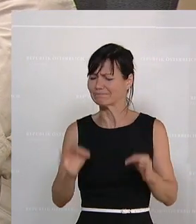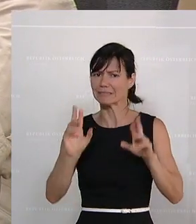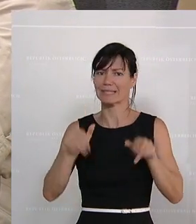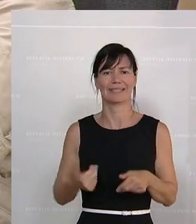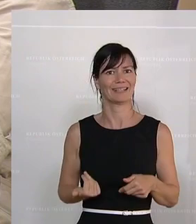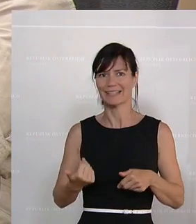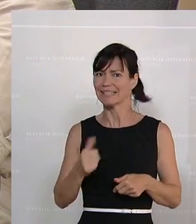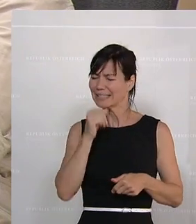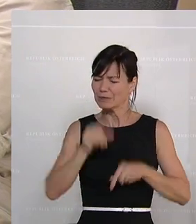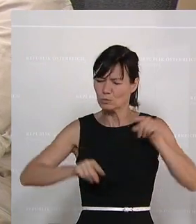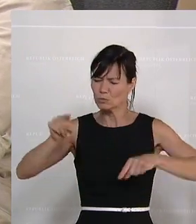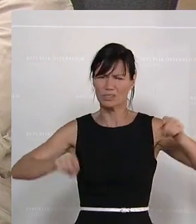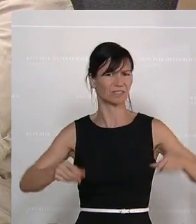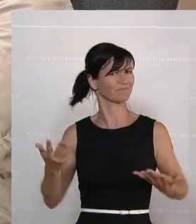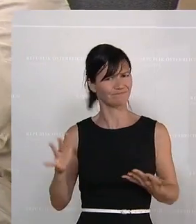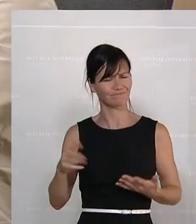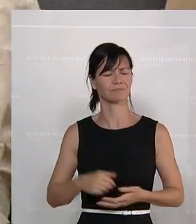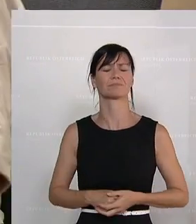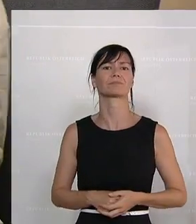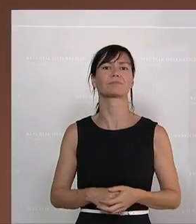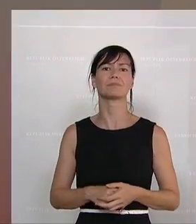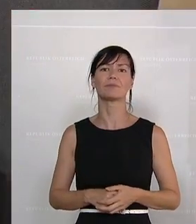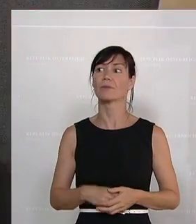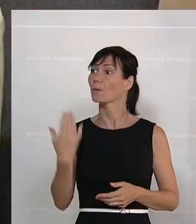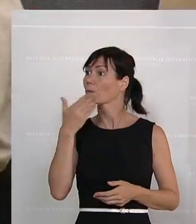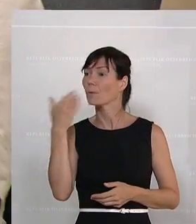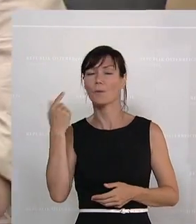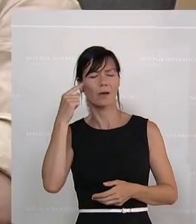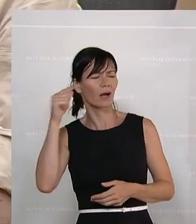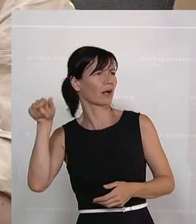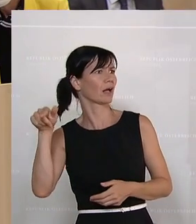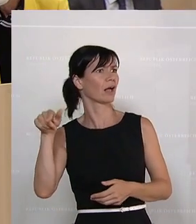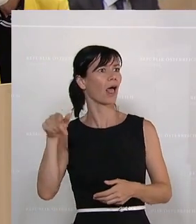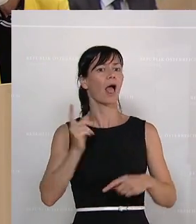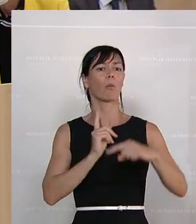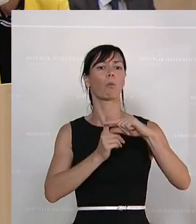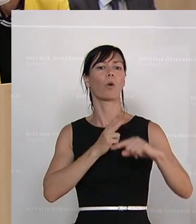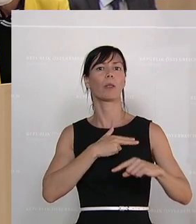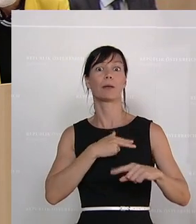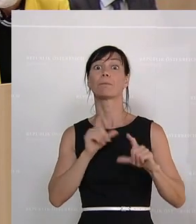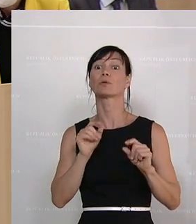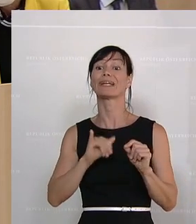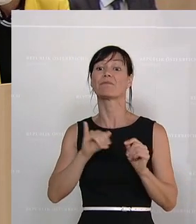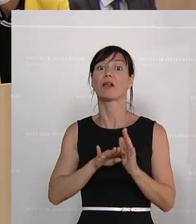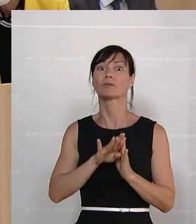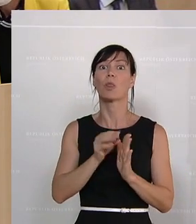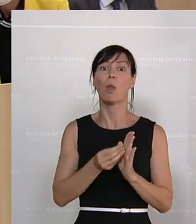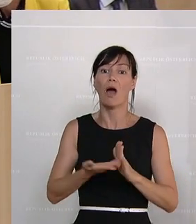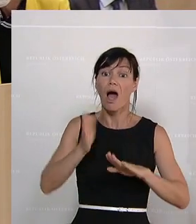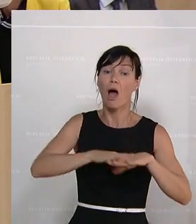und darüber hinaus das was sie gar nicht bedenken ist dass sie mit diesen bohnen richtigen funktionen auch noch zusätzlich befeuern